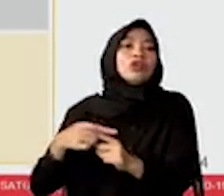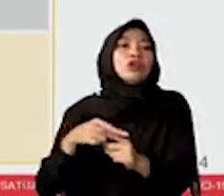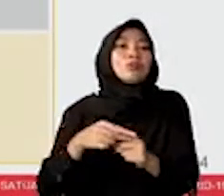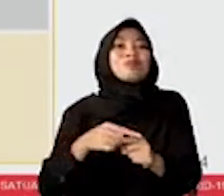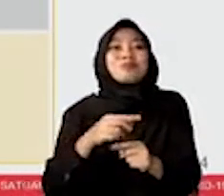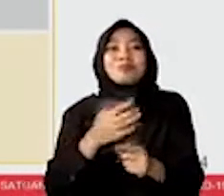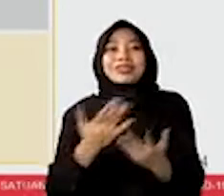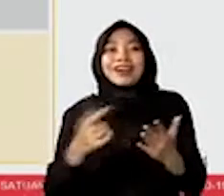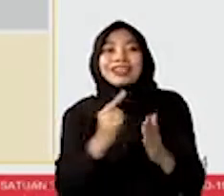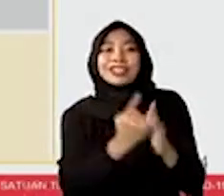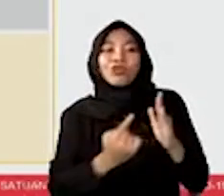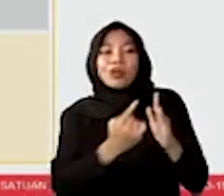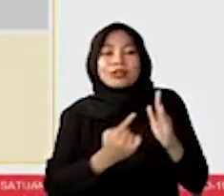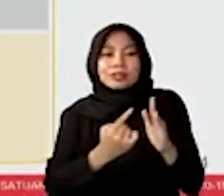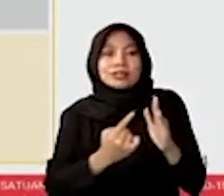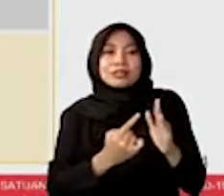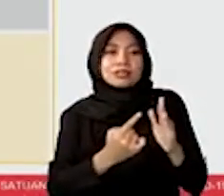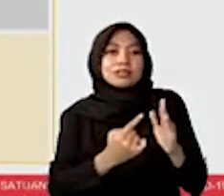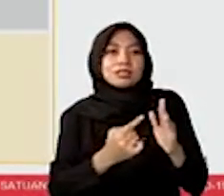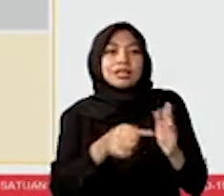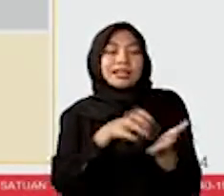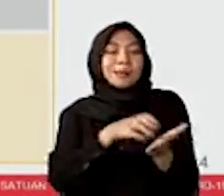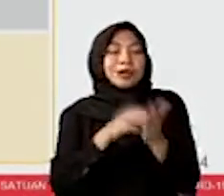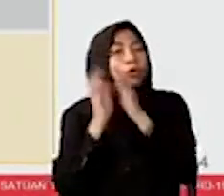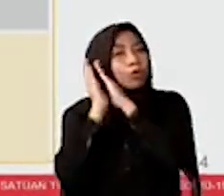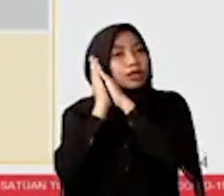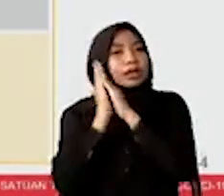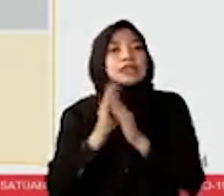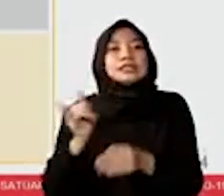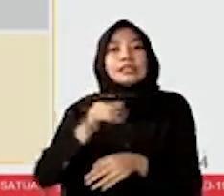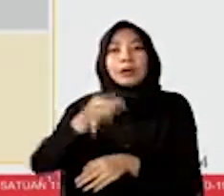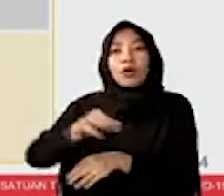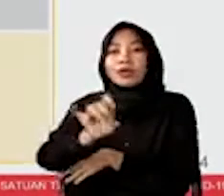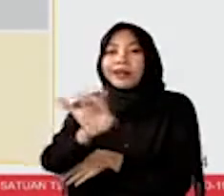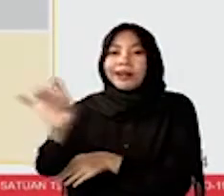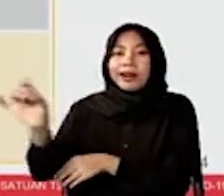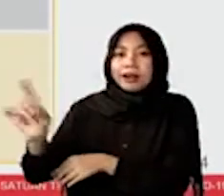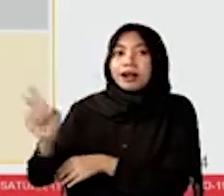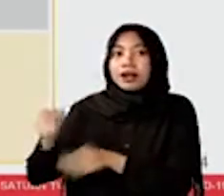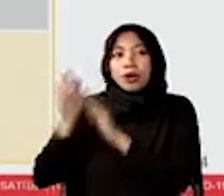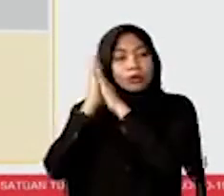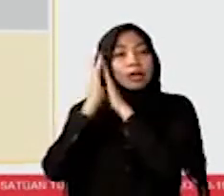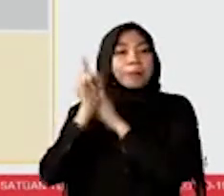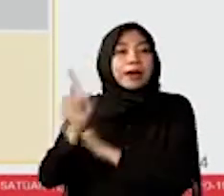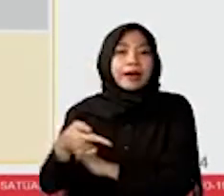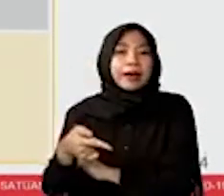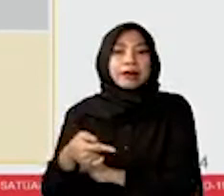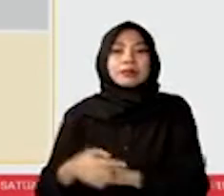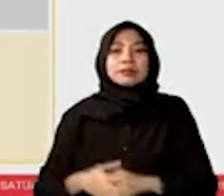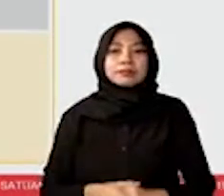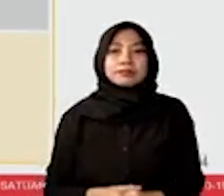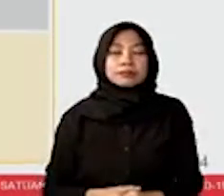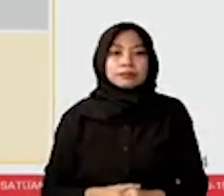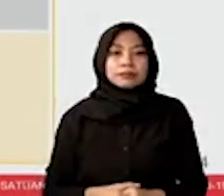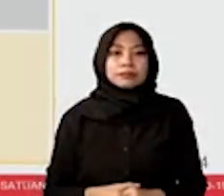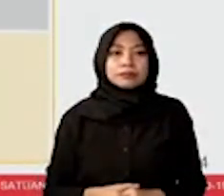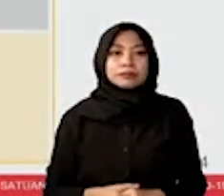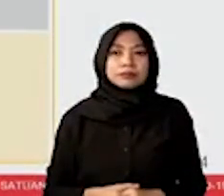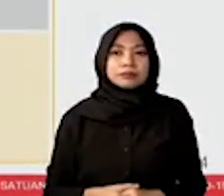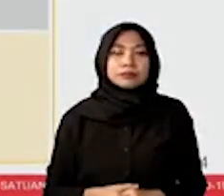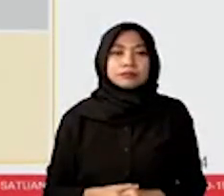bagi masyarakat yang terpapar covid demikian juga di beberapa kota besar lainnya hotel-hotel itu ee